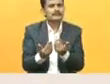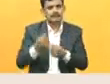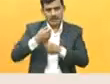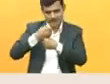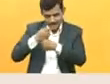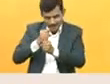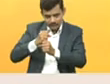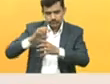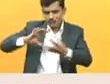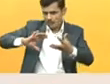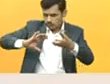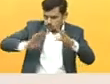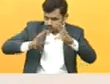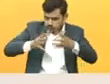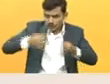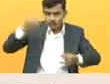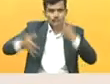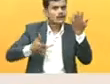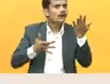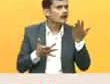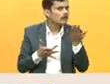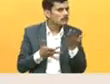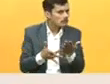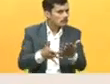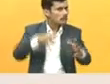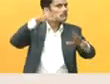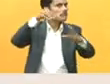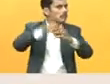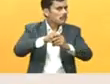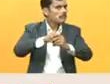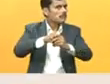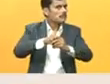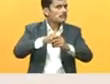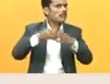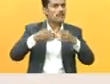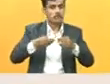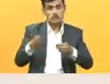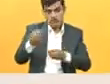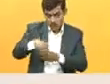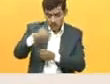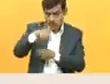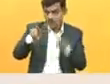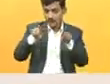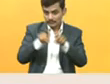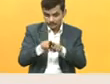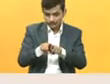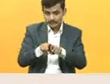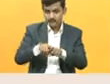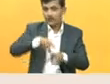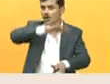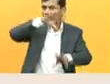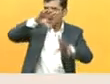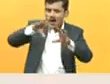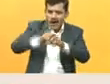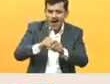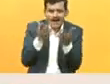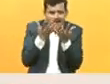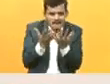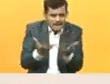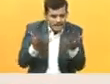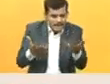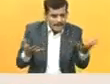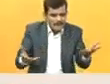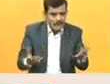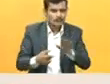मैन्युफैक्चरिंग में आधुनिक टेक्नोलॉजी के भी नए रास्ते खुलेंगे। साथियों, ये सभी उपलब्धियां